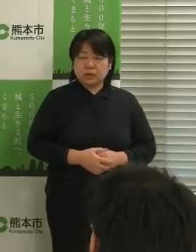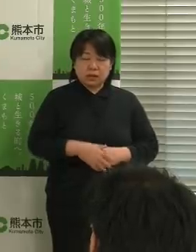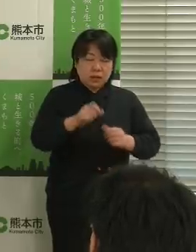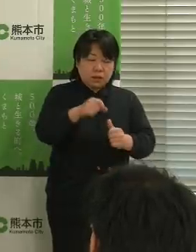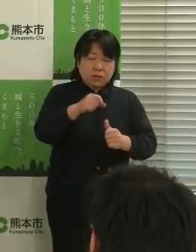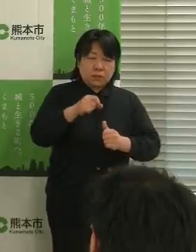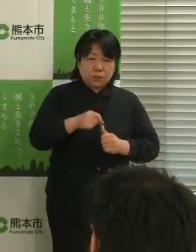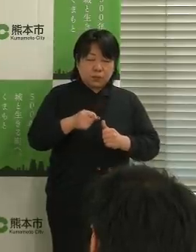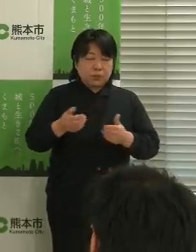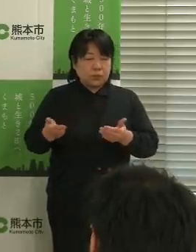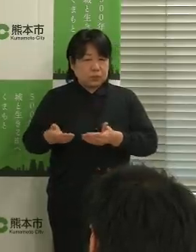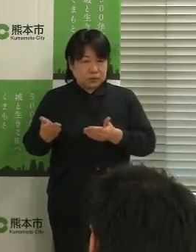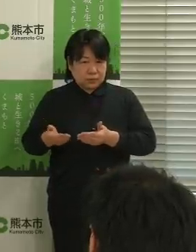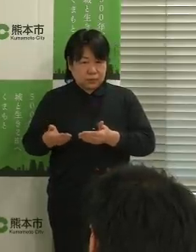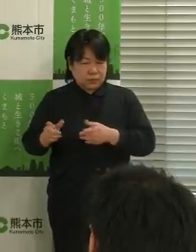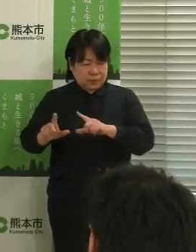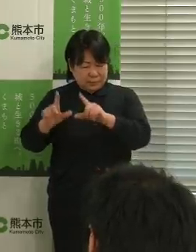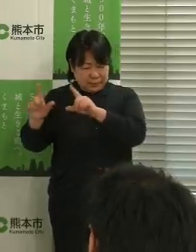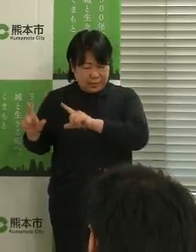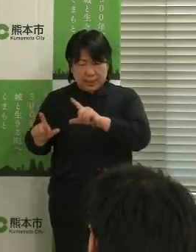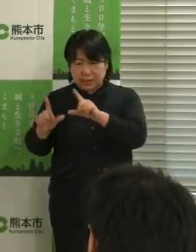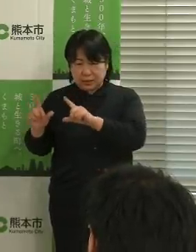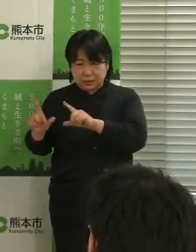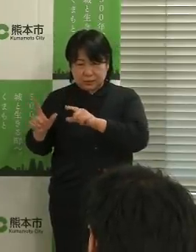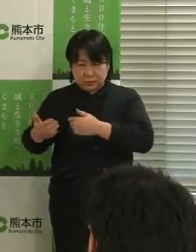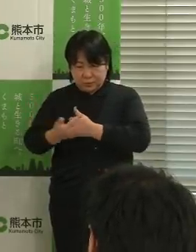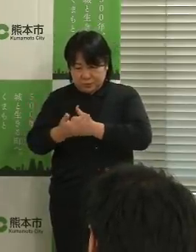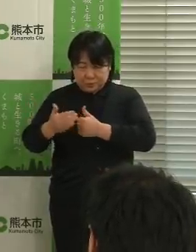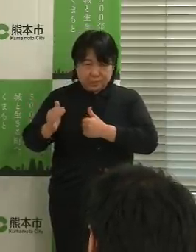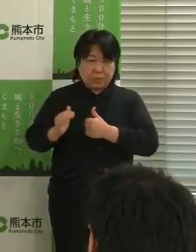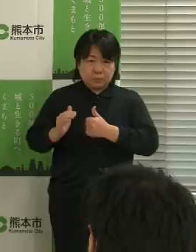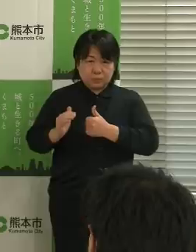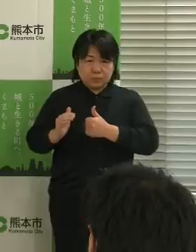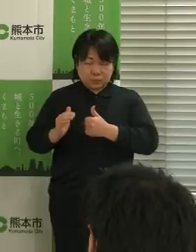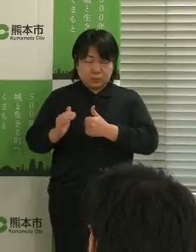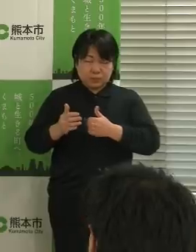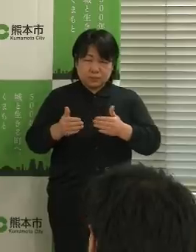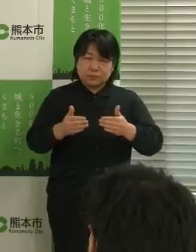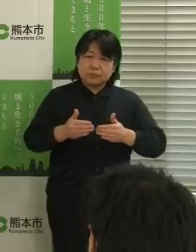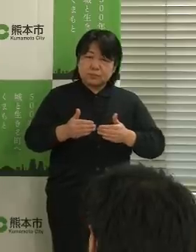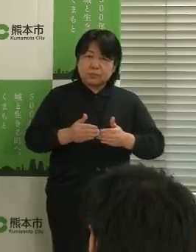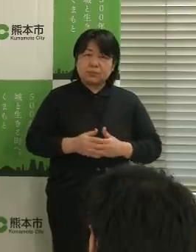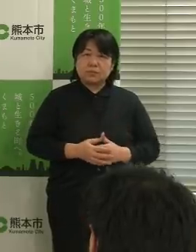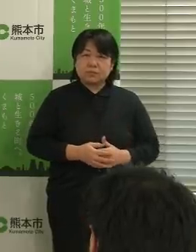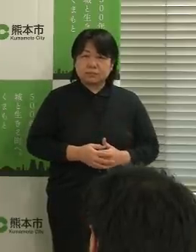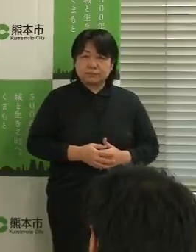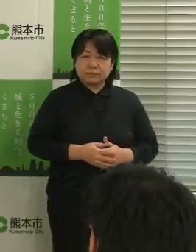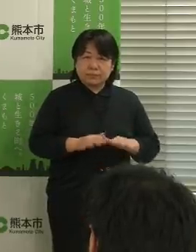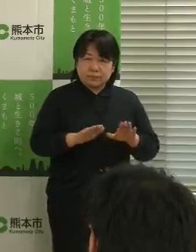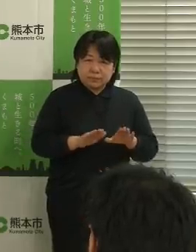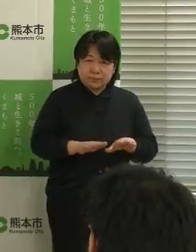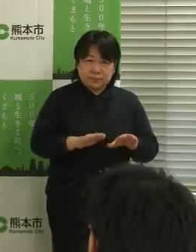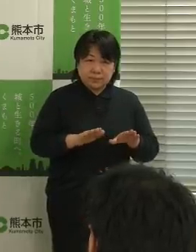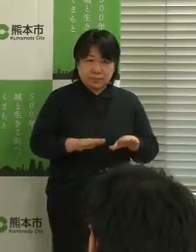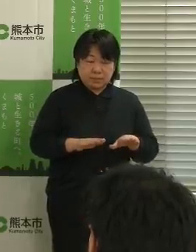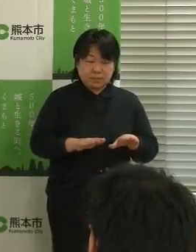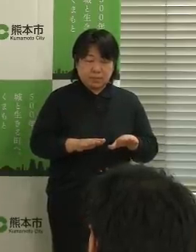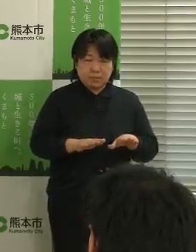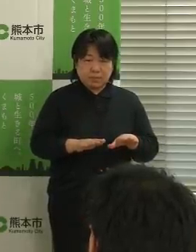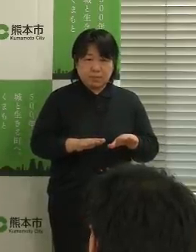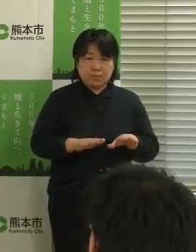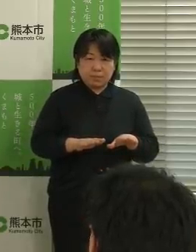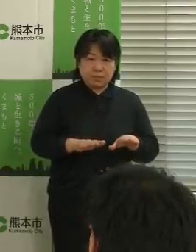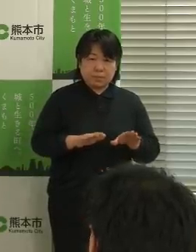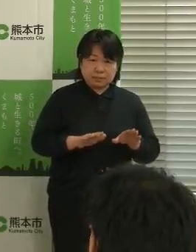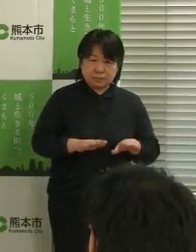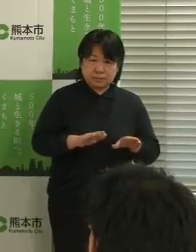事業と生活を守るやっぱり今の段階でありますので、まあ、そういう意味では今この時期に